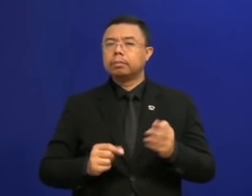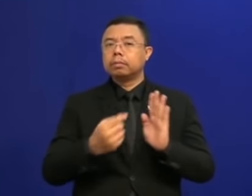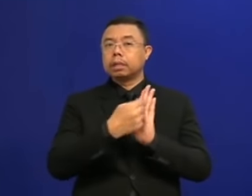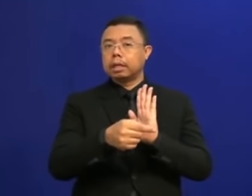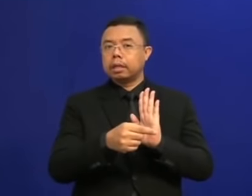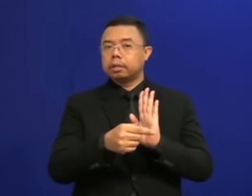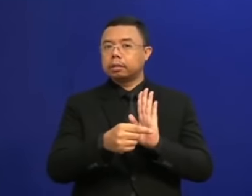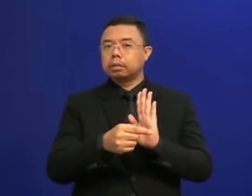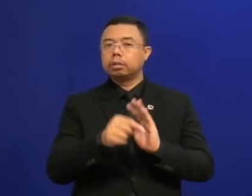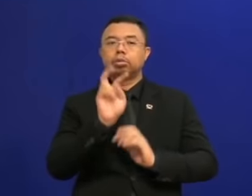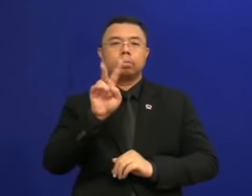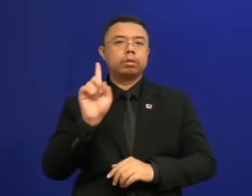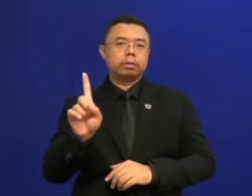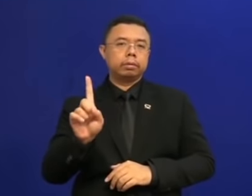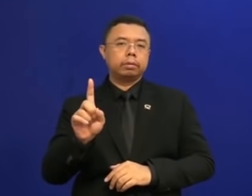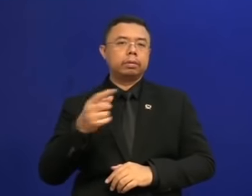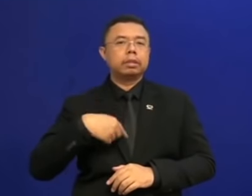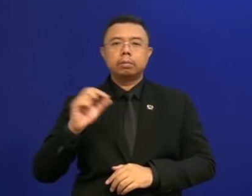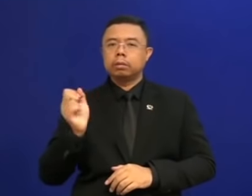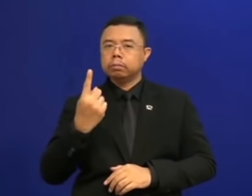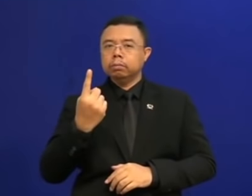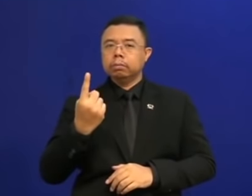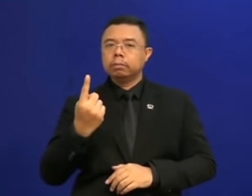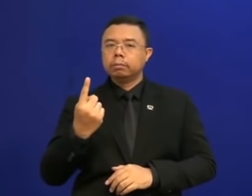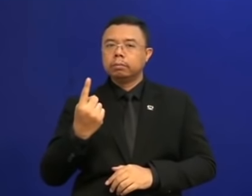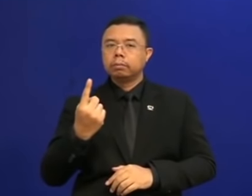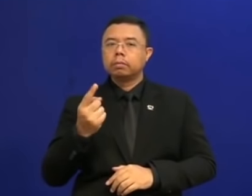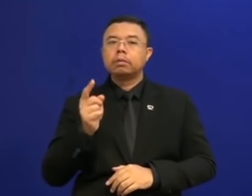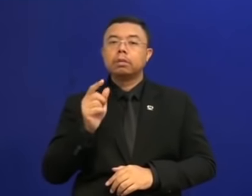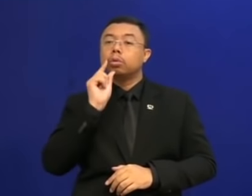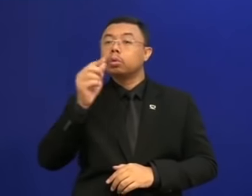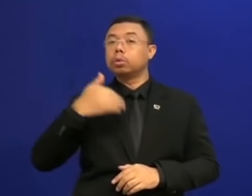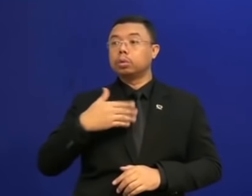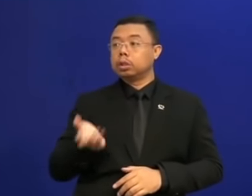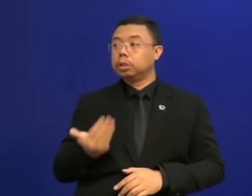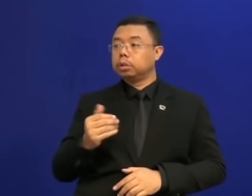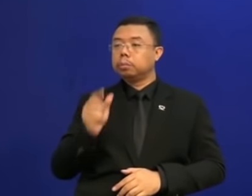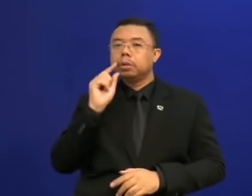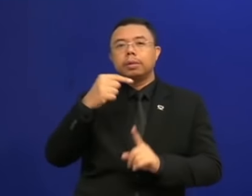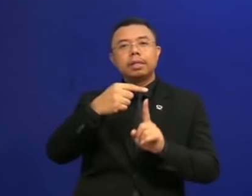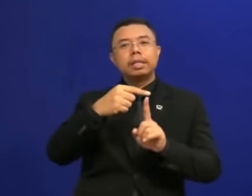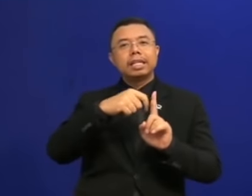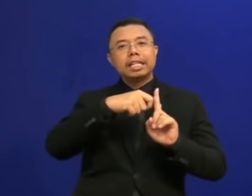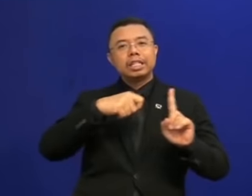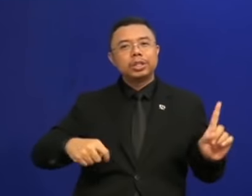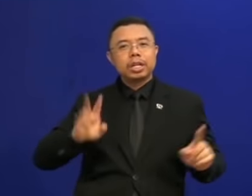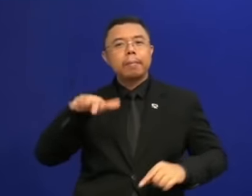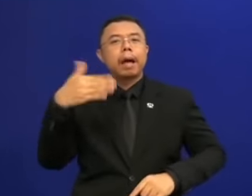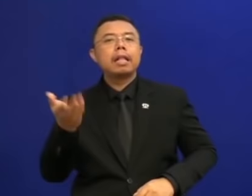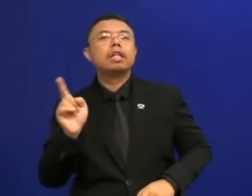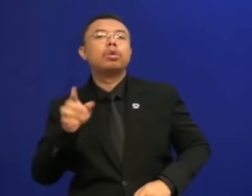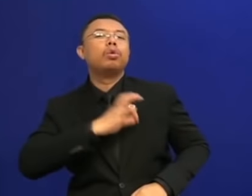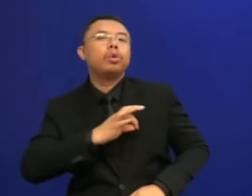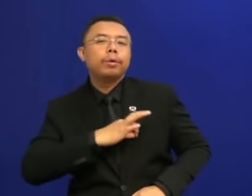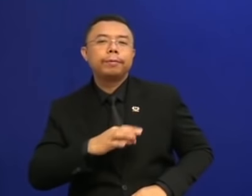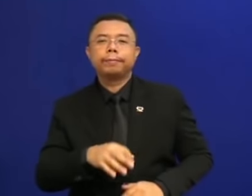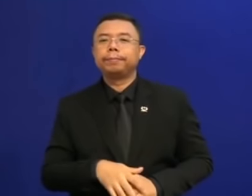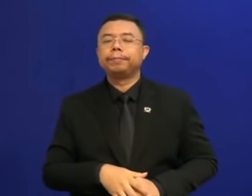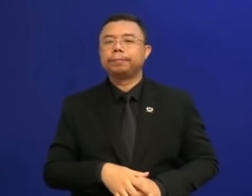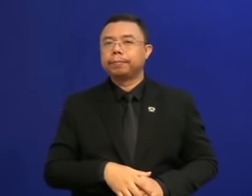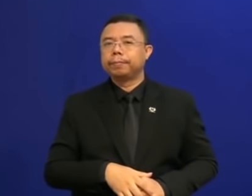Ayat yang ke-21 kita mulai. Karena bagiku hidup adalah Kristus dan mati adalah